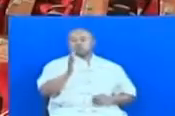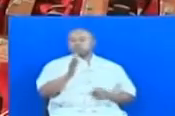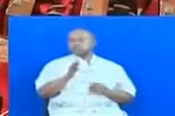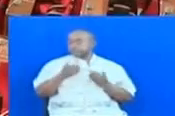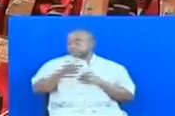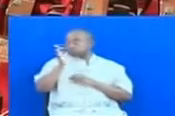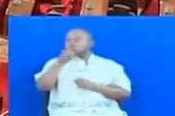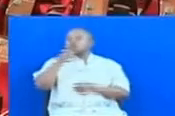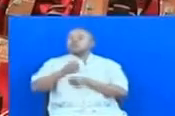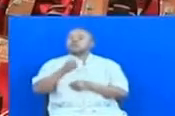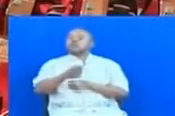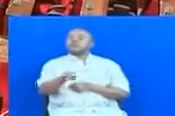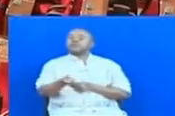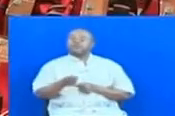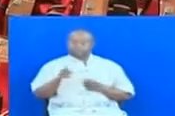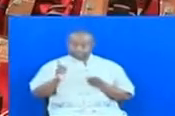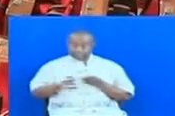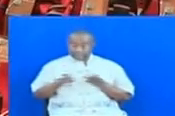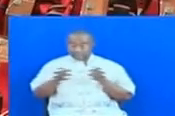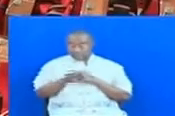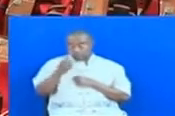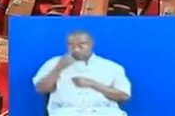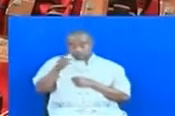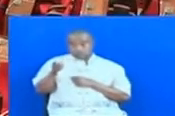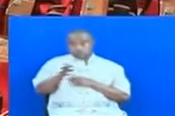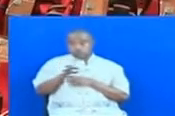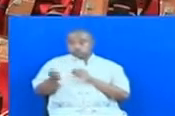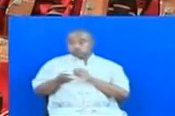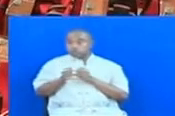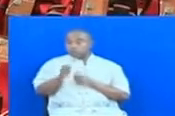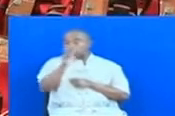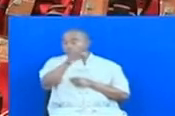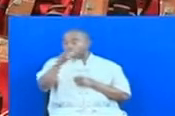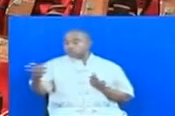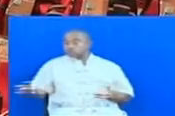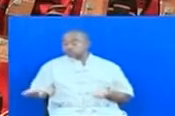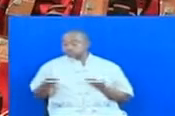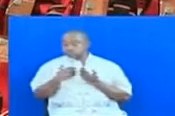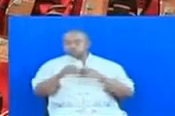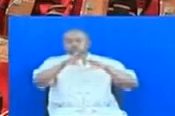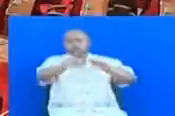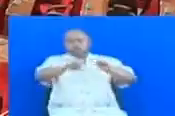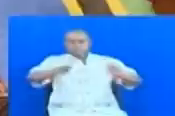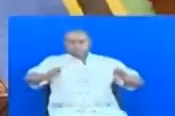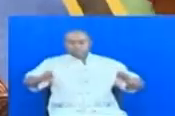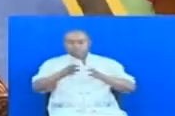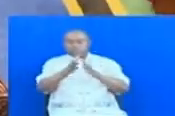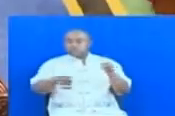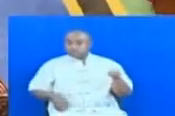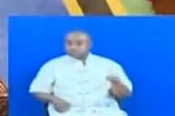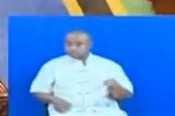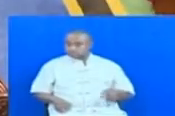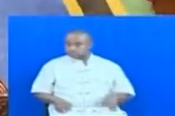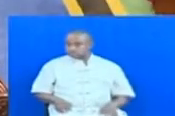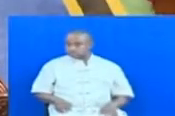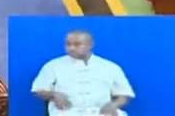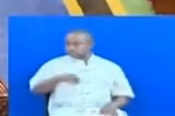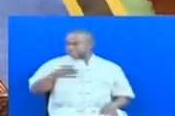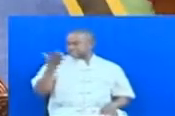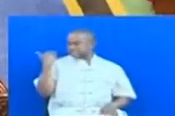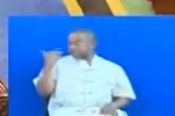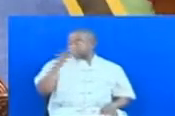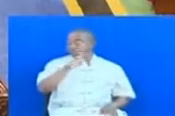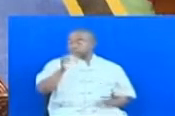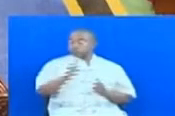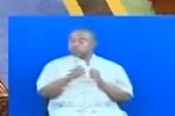haya. Lakini ukiachia hayo, ni swala zima la watu katika swala zima la kukaimu. Historia tulipokuwa tunazungumza